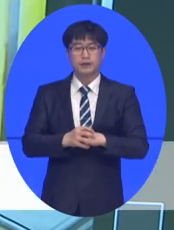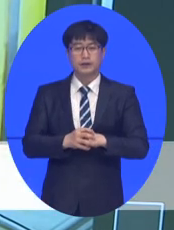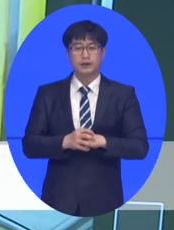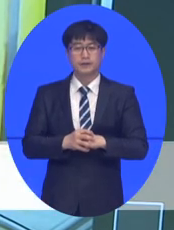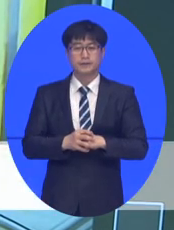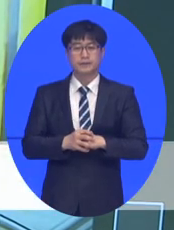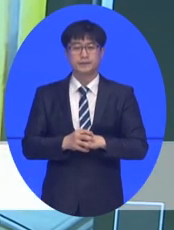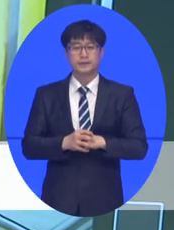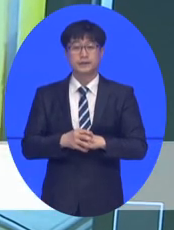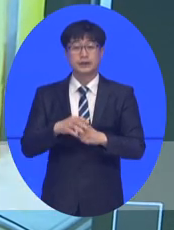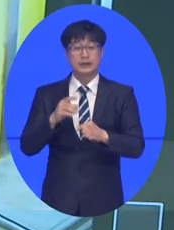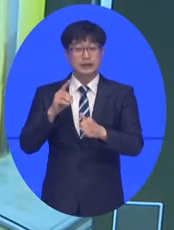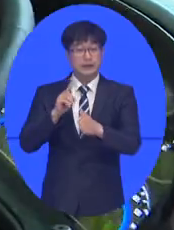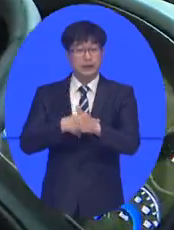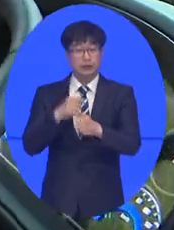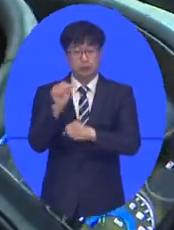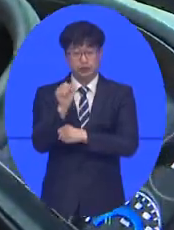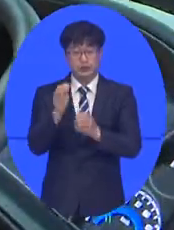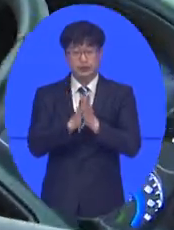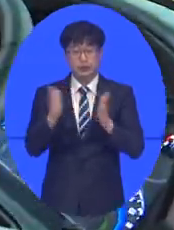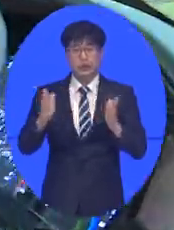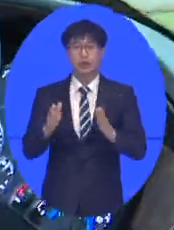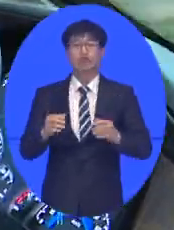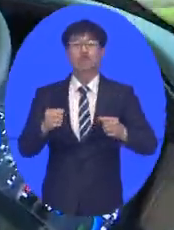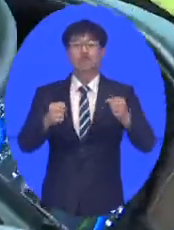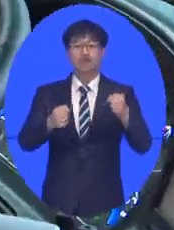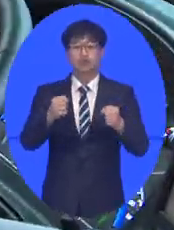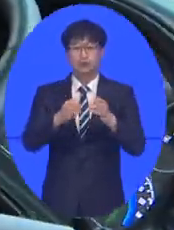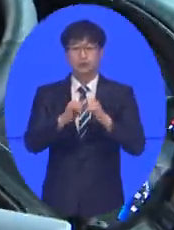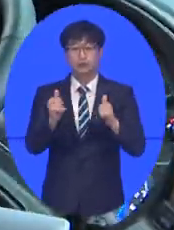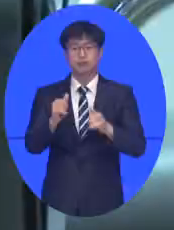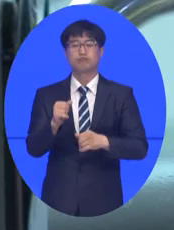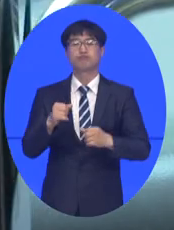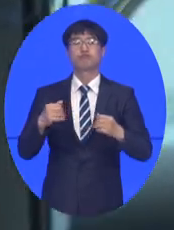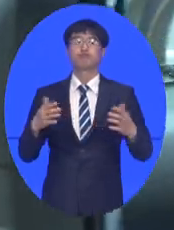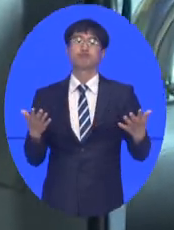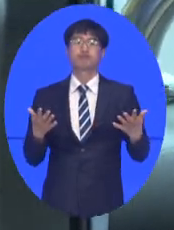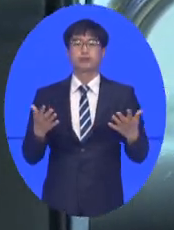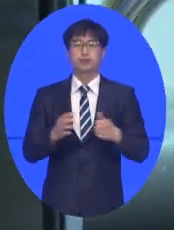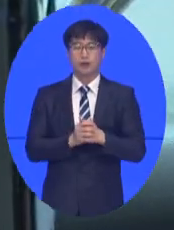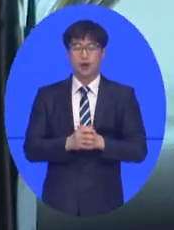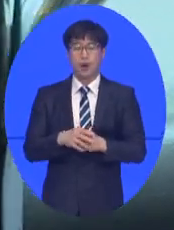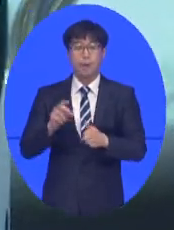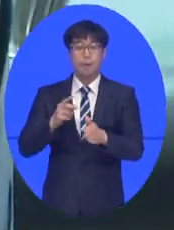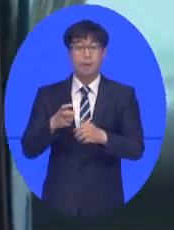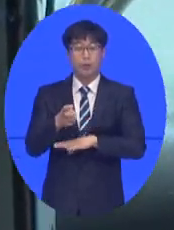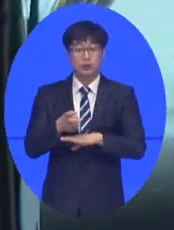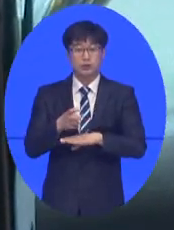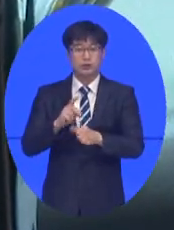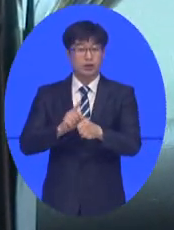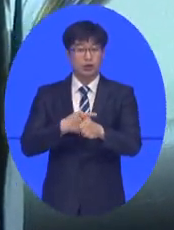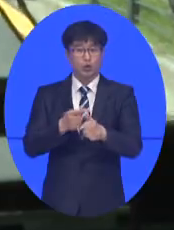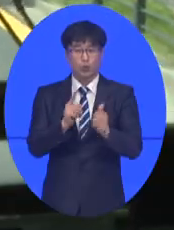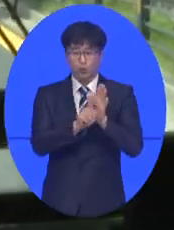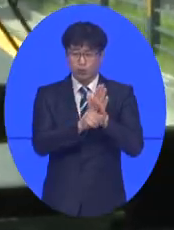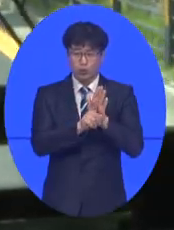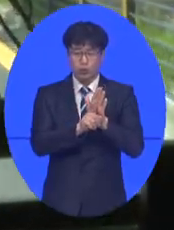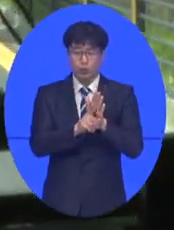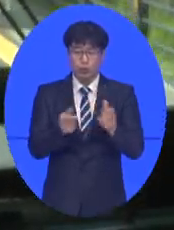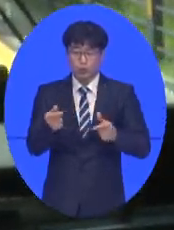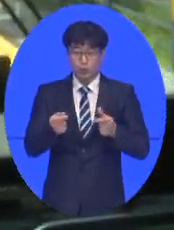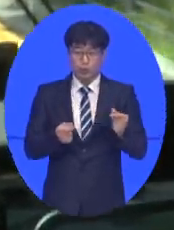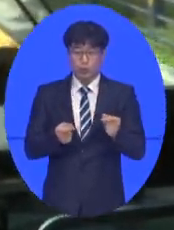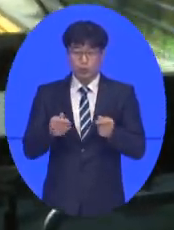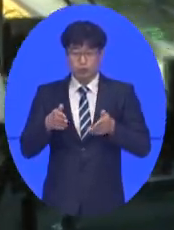자율주행을 시작합니다. 자율주행이 시작되면 운전자의 두 손은 자유로워집니다. 버스가 자동으로 속도를 조정하고 차선을